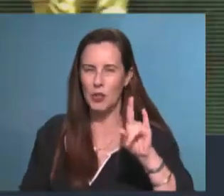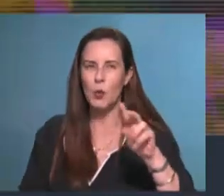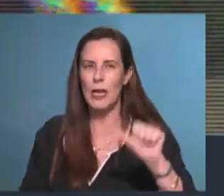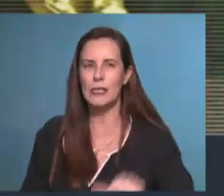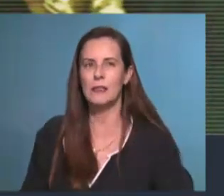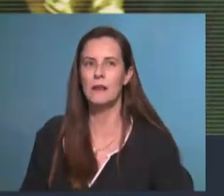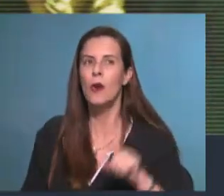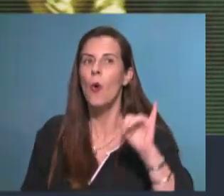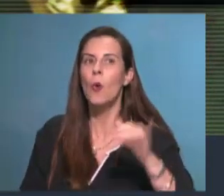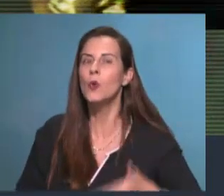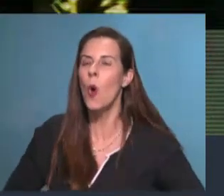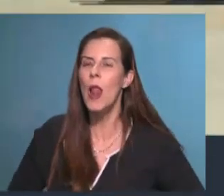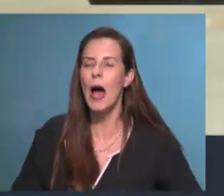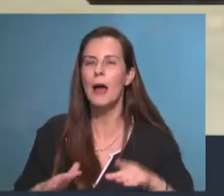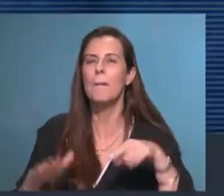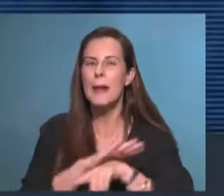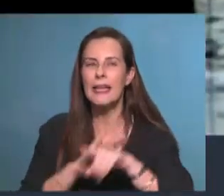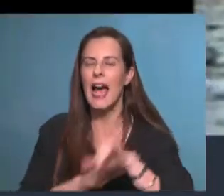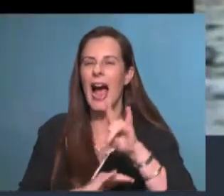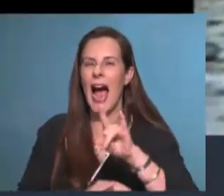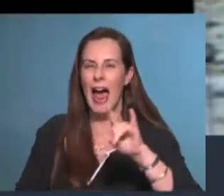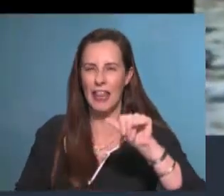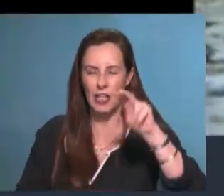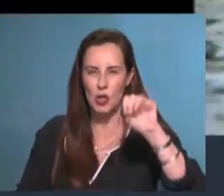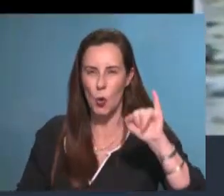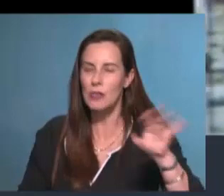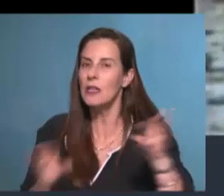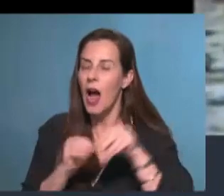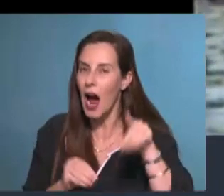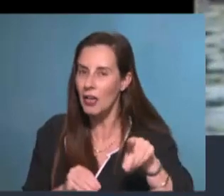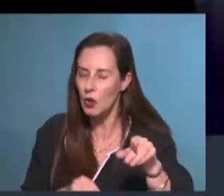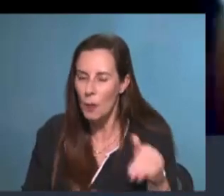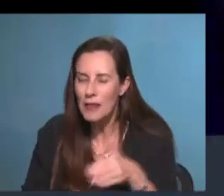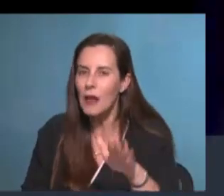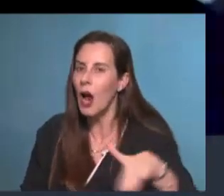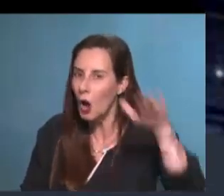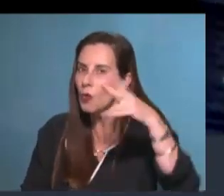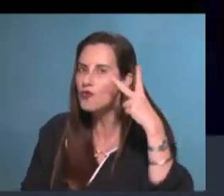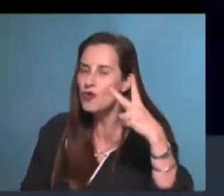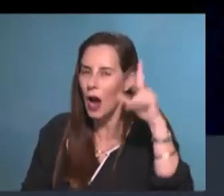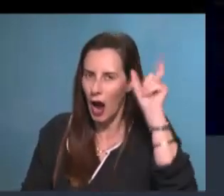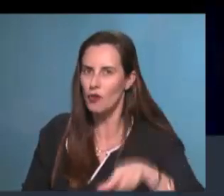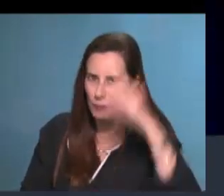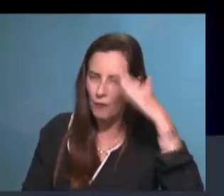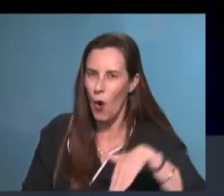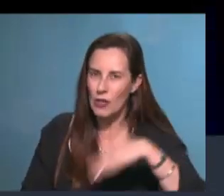יחיא סינואר הוא יליד מחנה הפליטים בחאן יונס. יחד איתו בסמטאות גדלו עוד שני שמות בולטים בהוויה